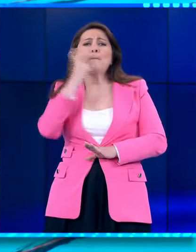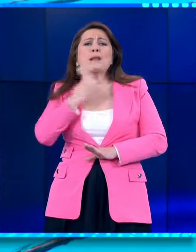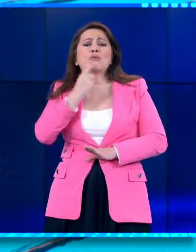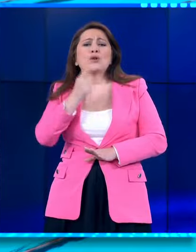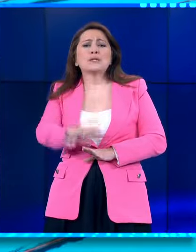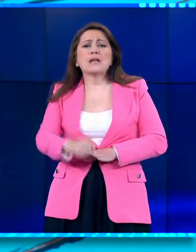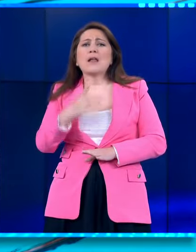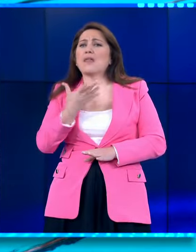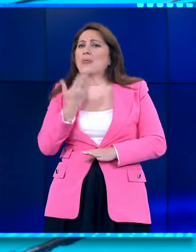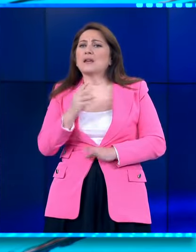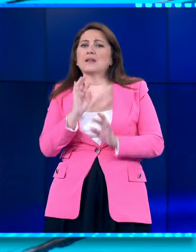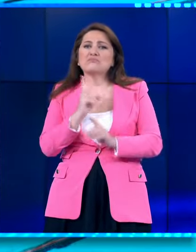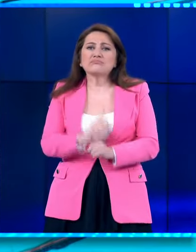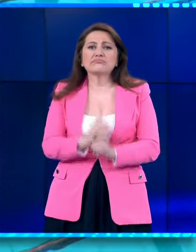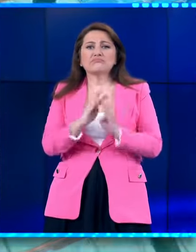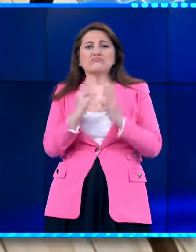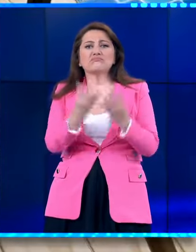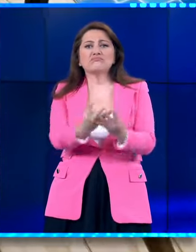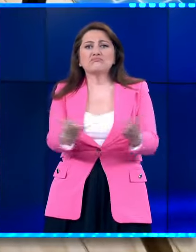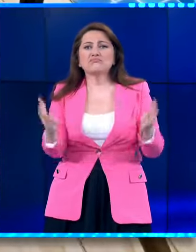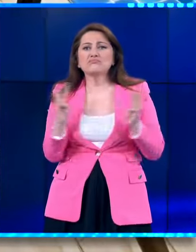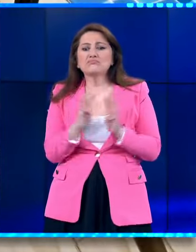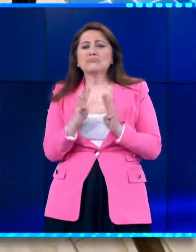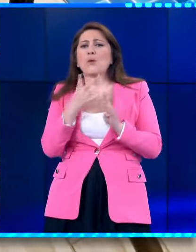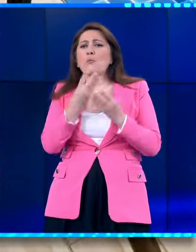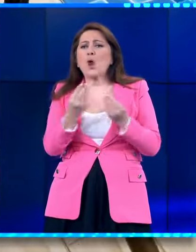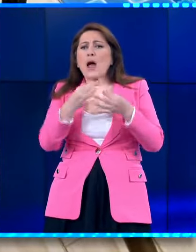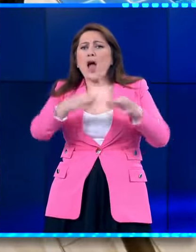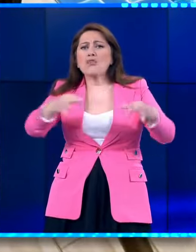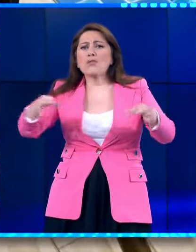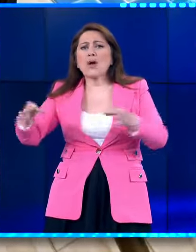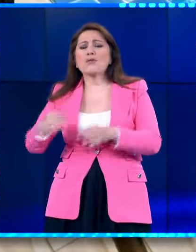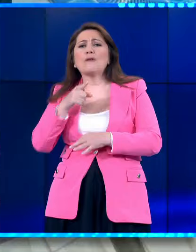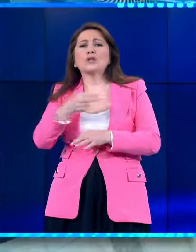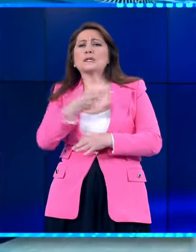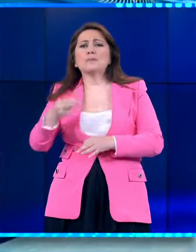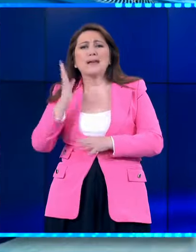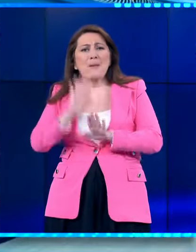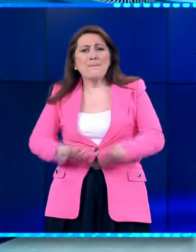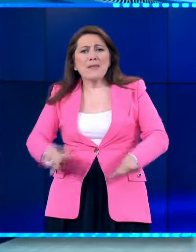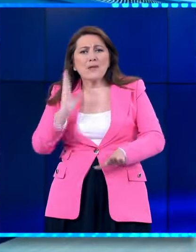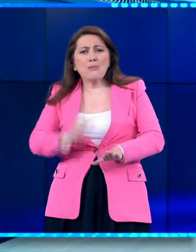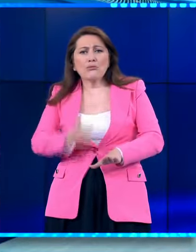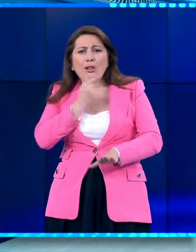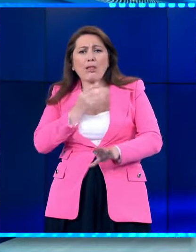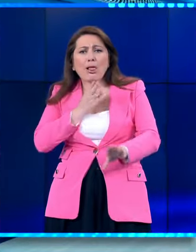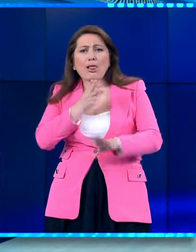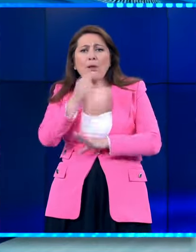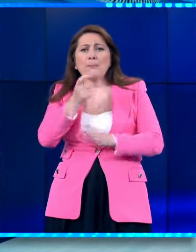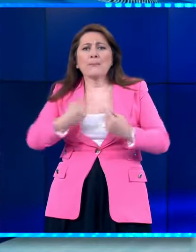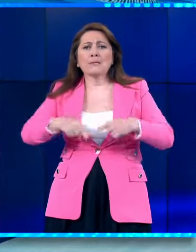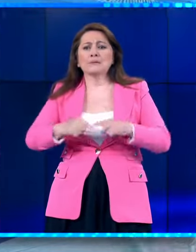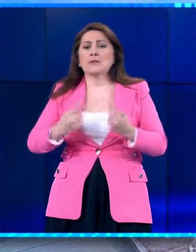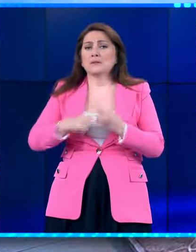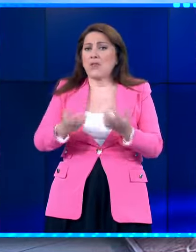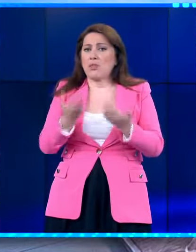επαρκής. Ένα τμήμα της δεν υπάρχει, υπήρχαν και άλλα κενά, που σημαίνει ότι ήταν δυνατή η πρόσβαση από μικρά παιδιά. Επίσης, δεν υπήρχαν